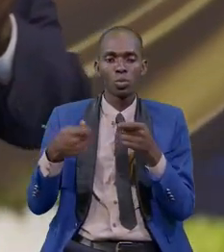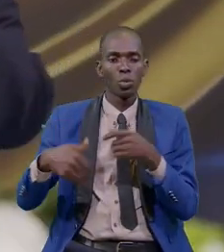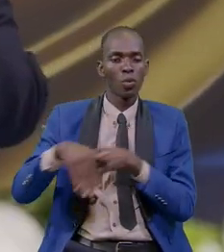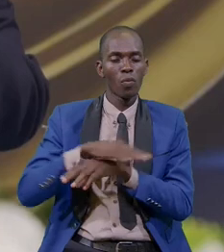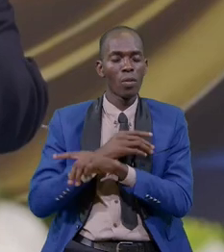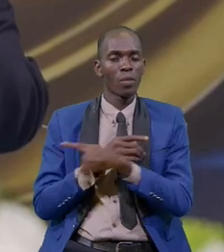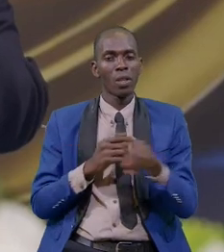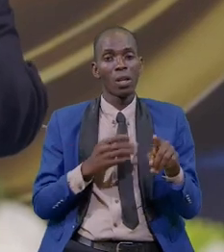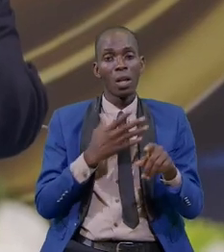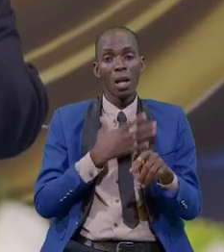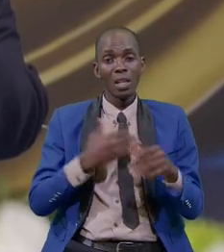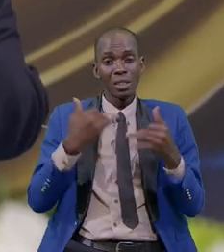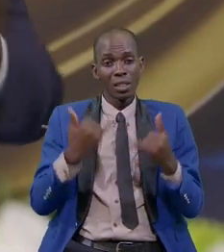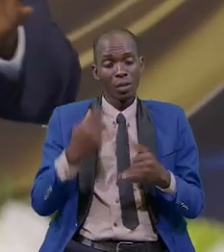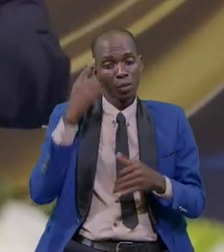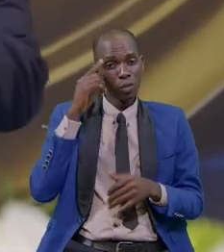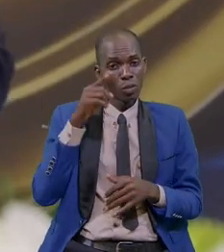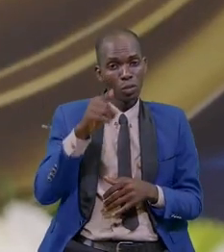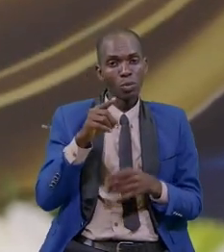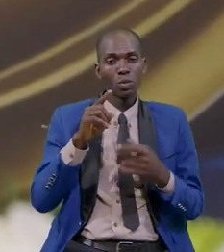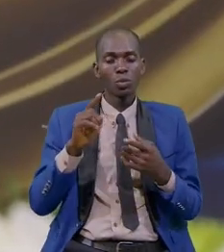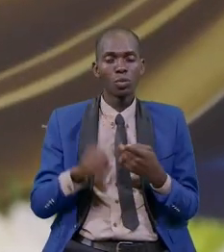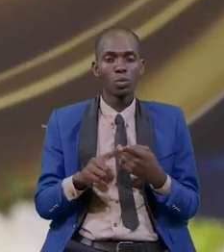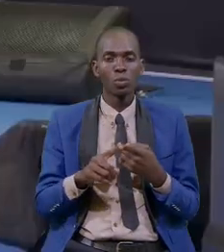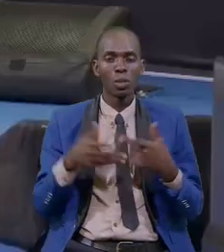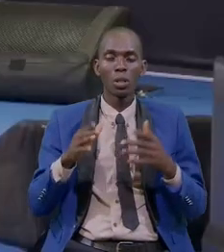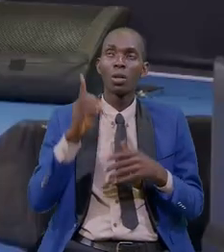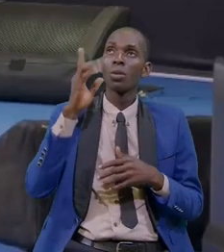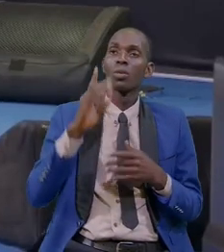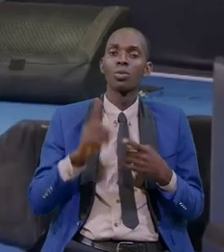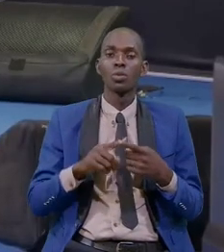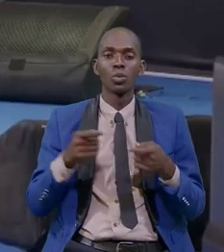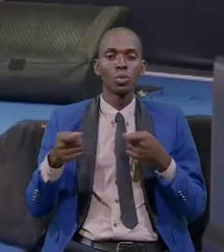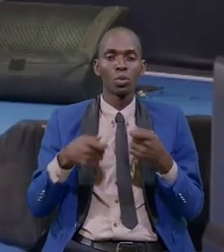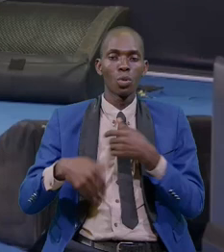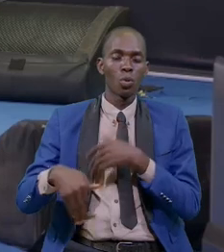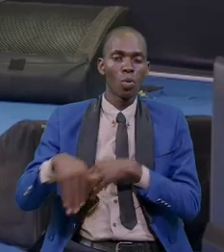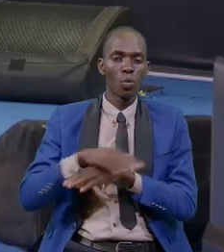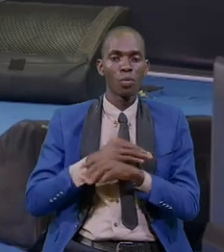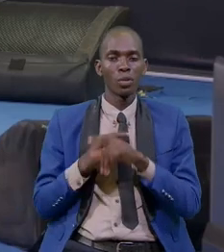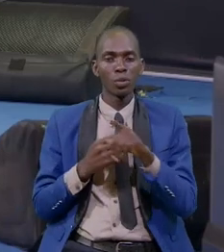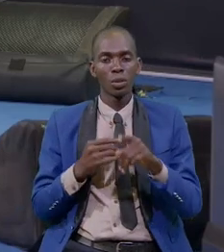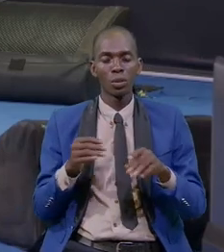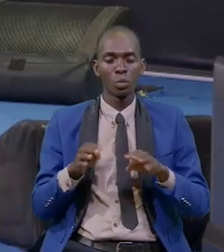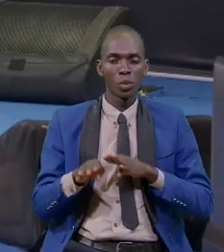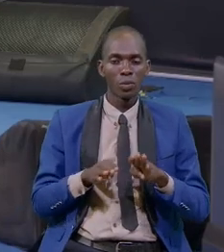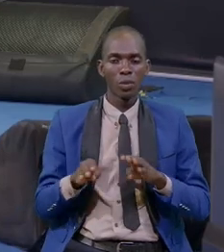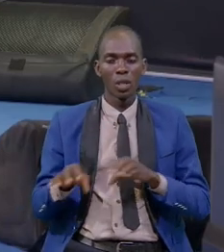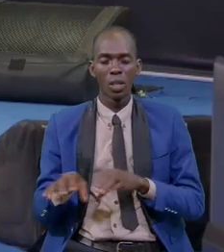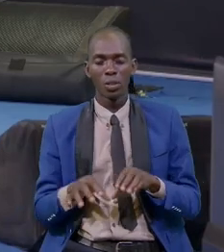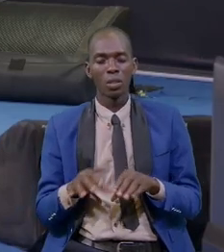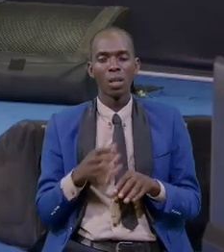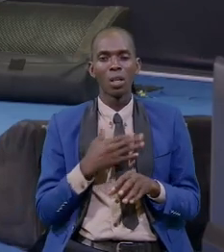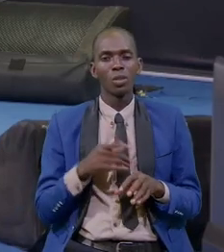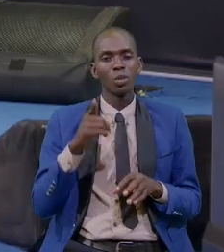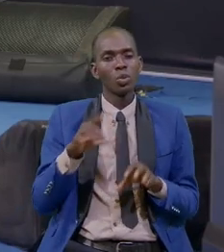puisse diriger votre pensée, diriger votre activité, votre action et tout ce que vous faites. Et vous faites tout cela pour